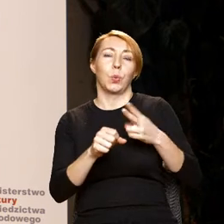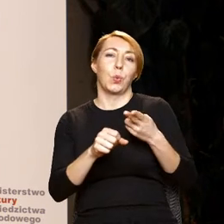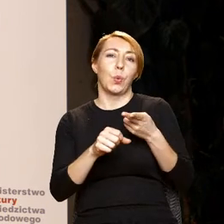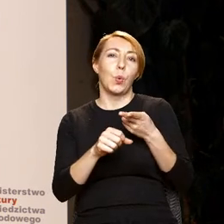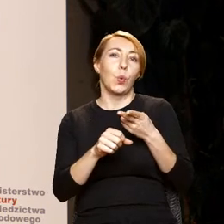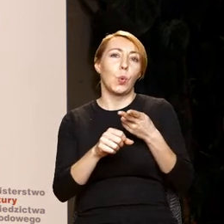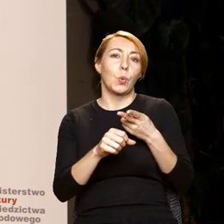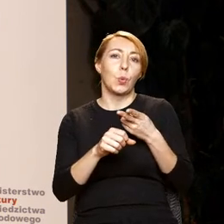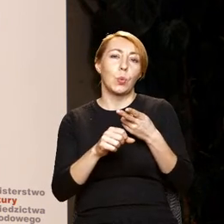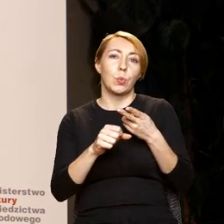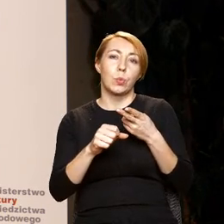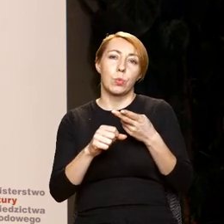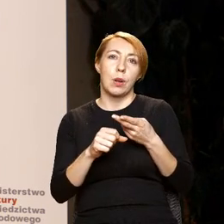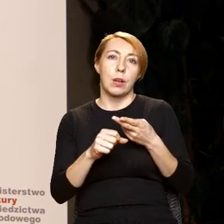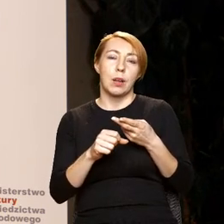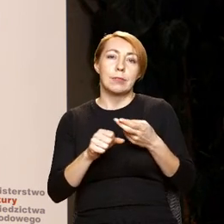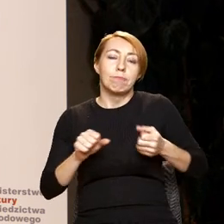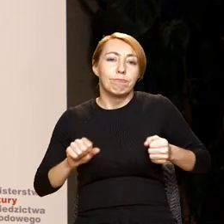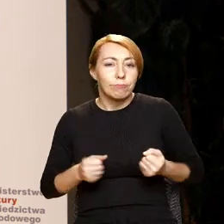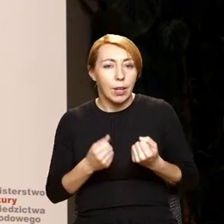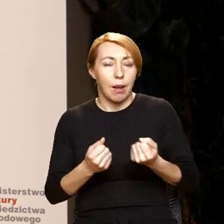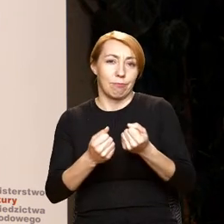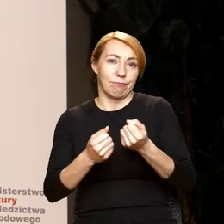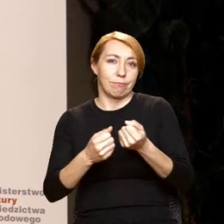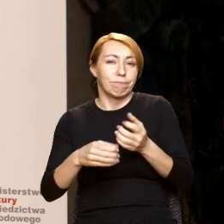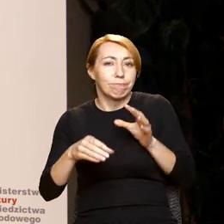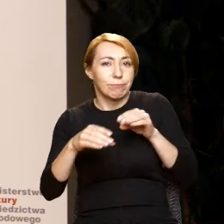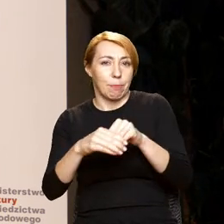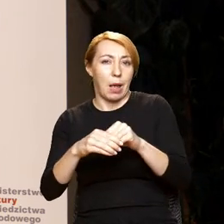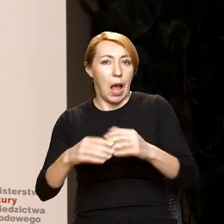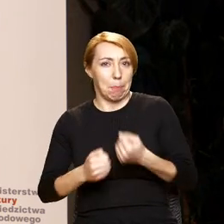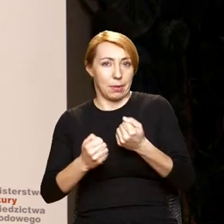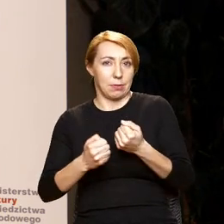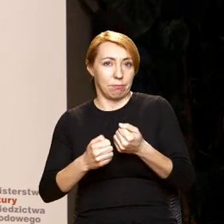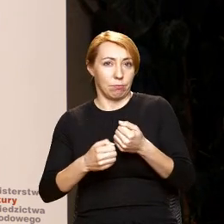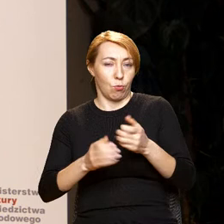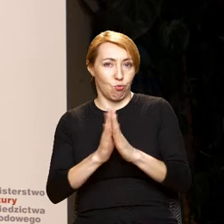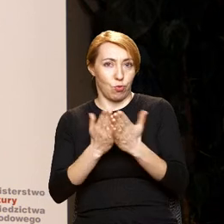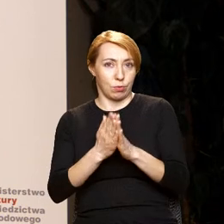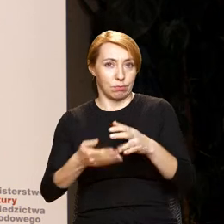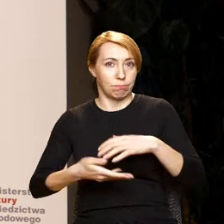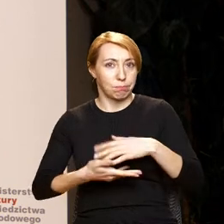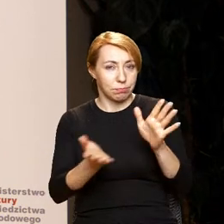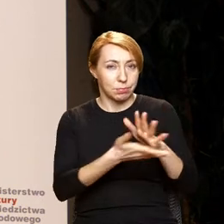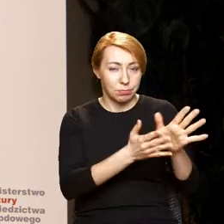były w wydanie tych publikacji oraz